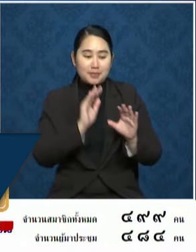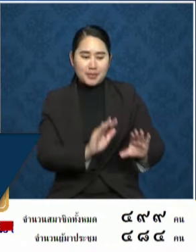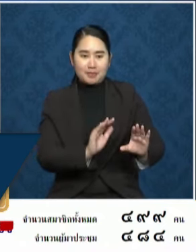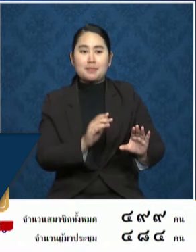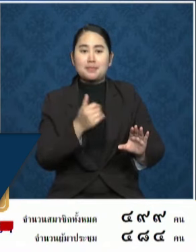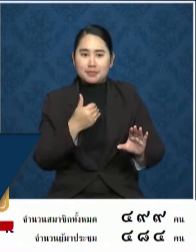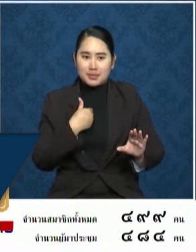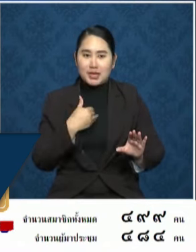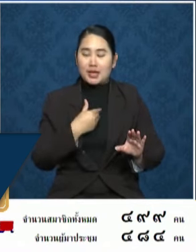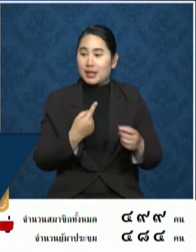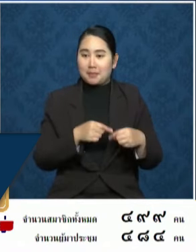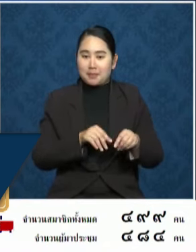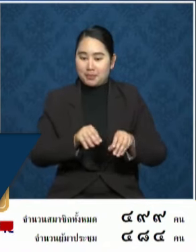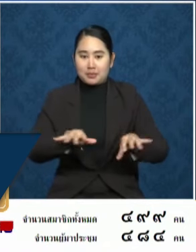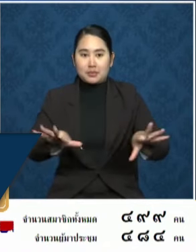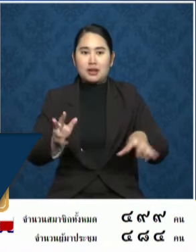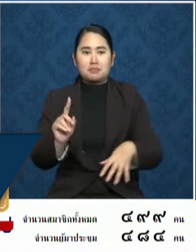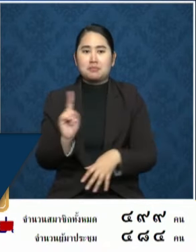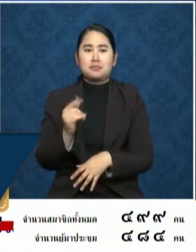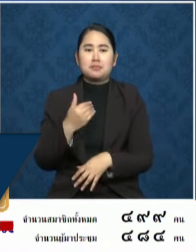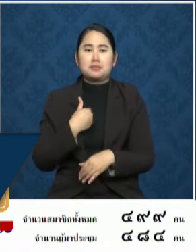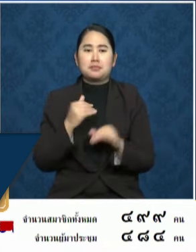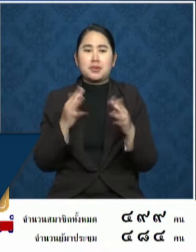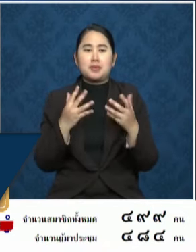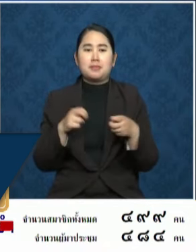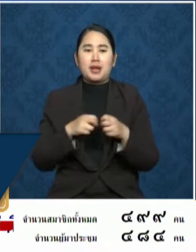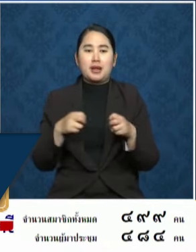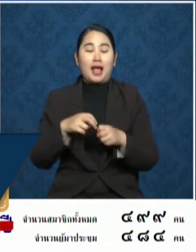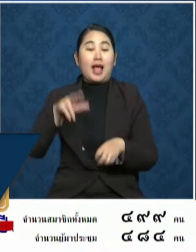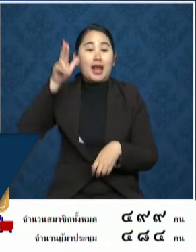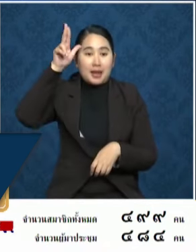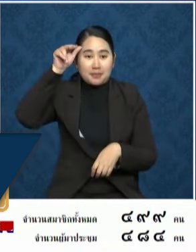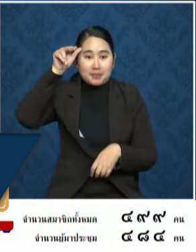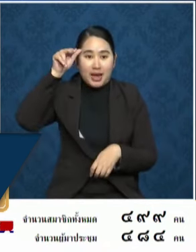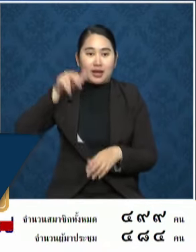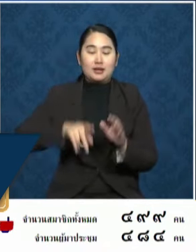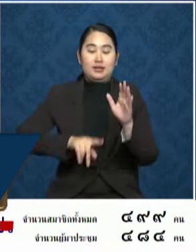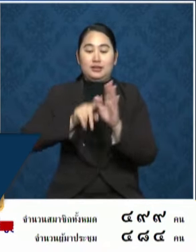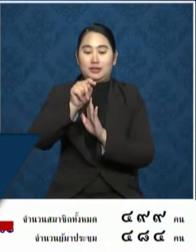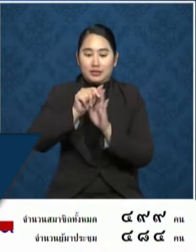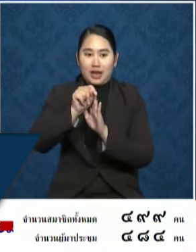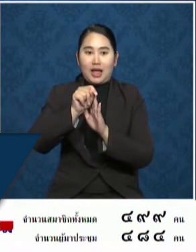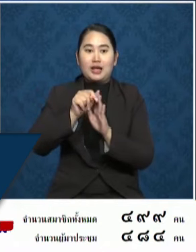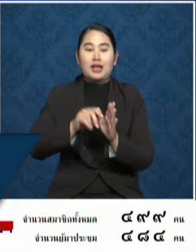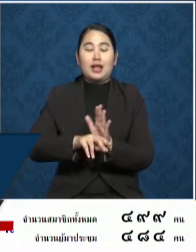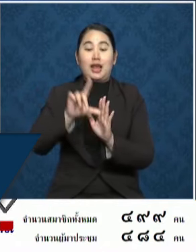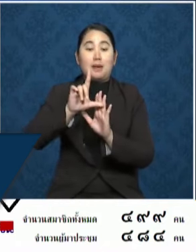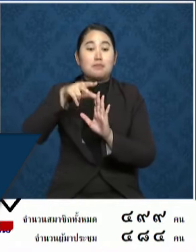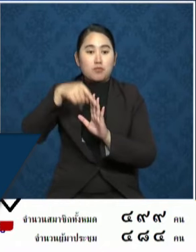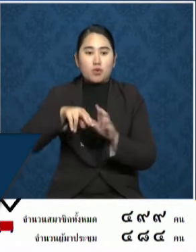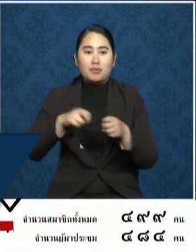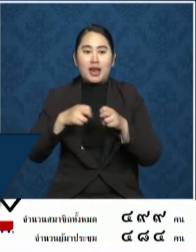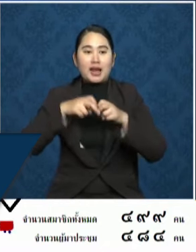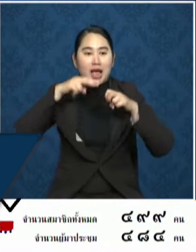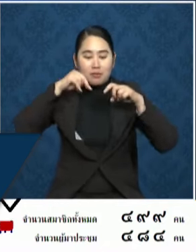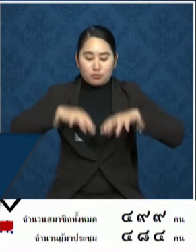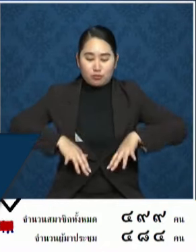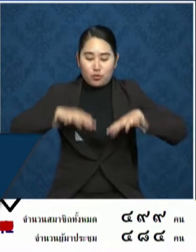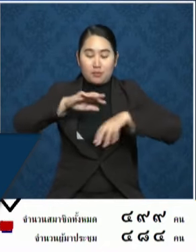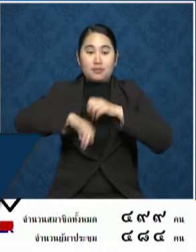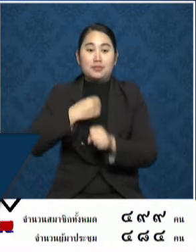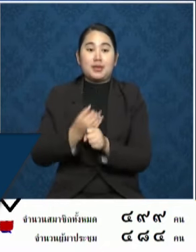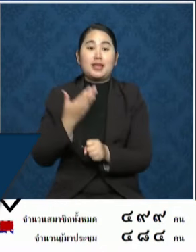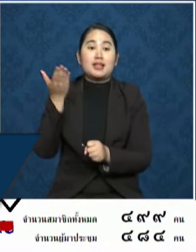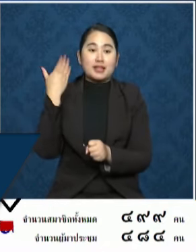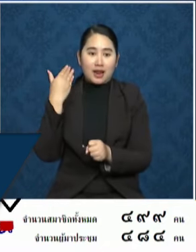น้ำไปครับจนเกิดภาพน้ำท่วมในพื้นที่จังหวัดลำปางจังหวัดจังหวัดตากจังหวัดลำพูนนะครับที่ผ่านมาเมื่อปลายปีที่แล้วนะ